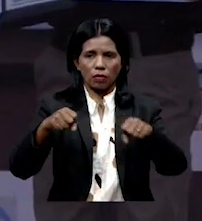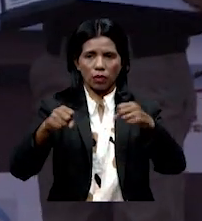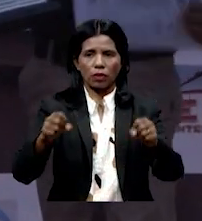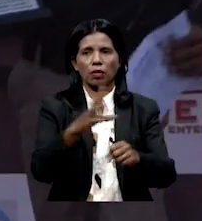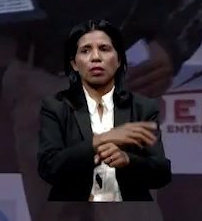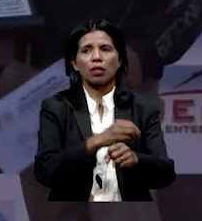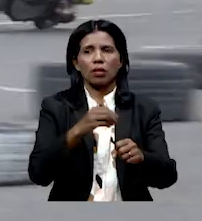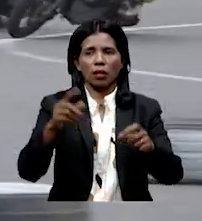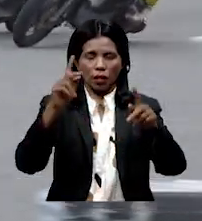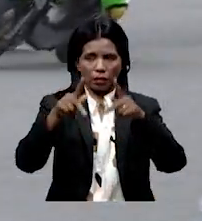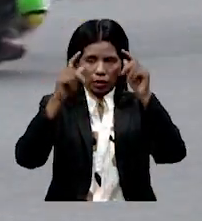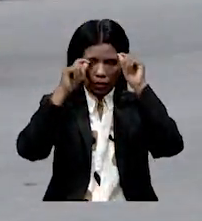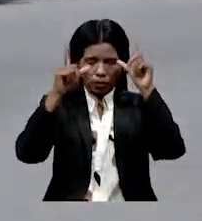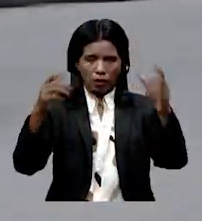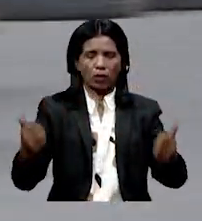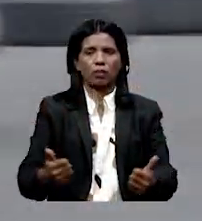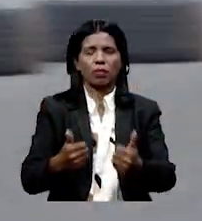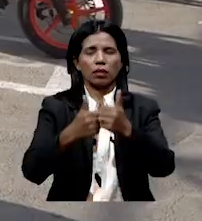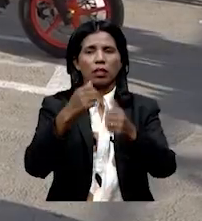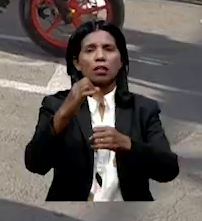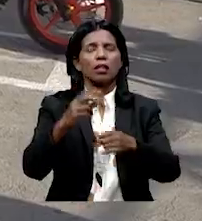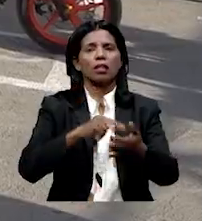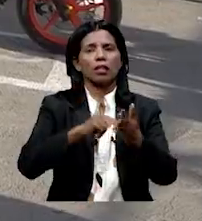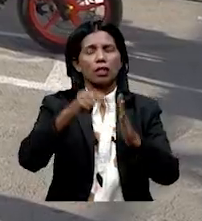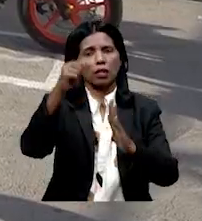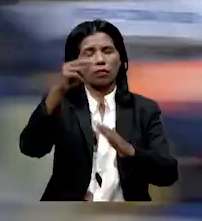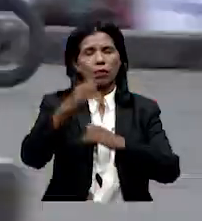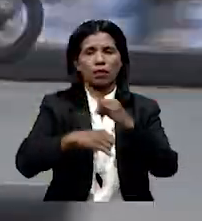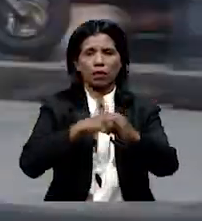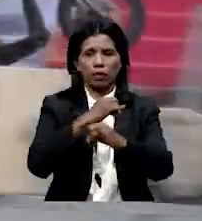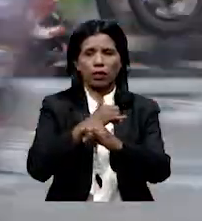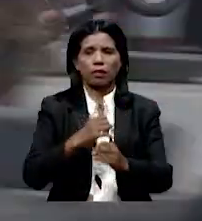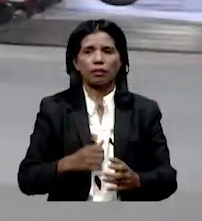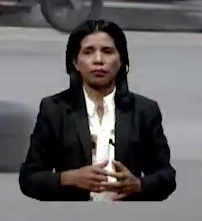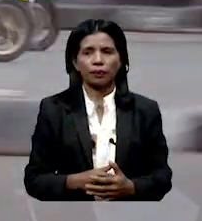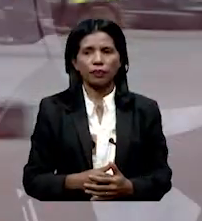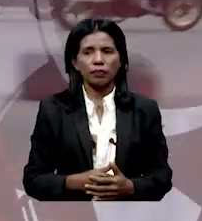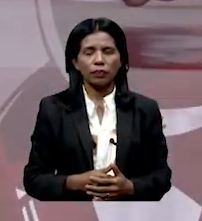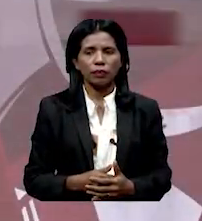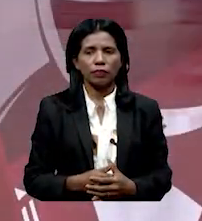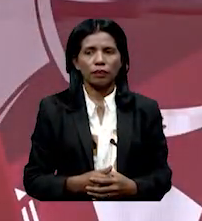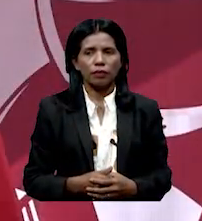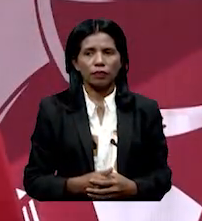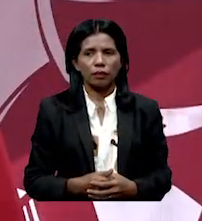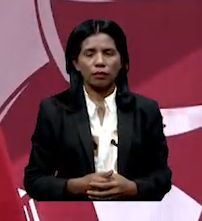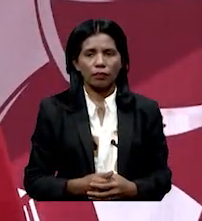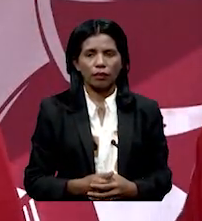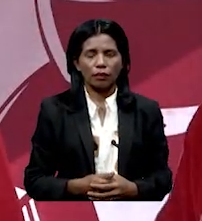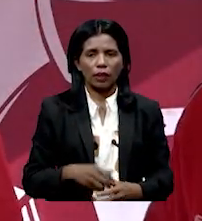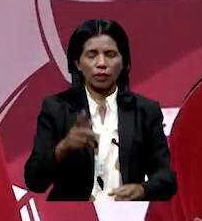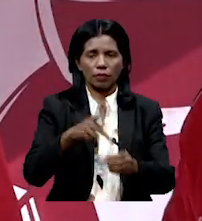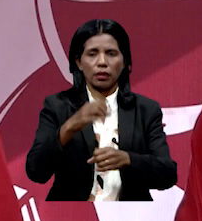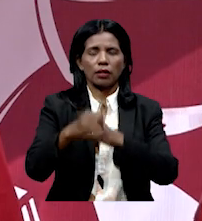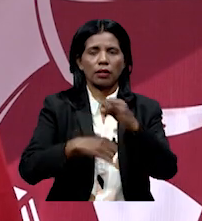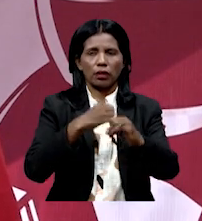motociclismo, Timoruan ba compete a nível internacional." Mungkin pertama-tama Pertamina Internasional Timor